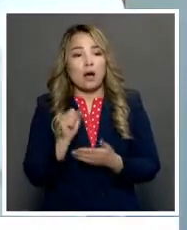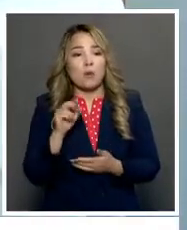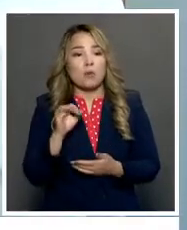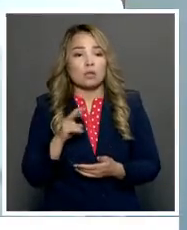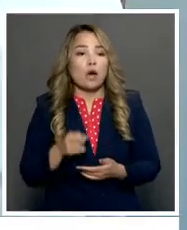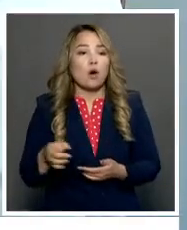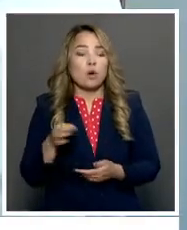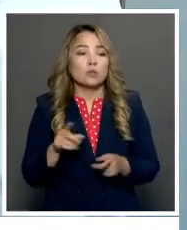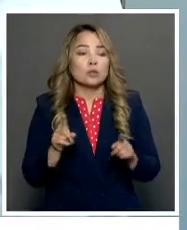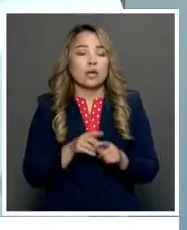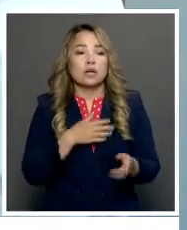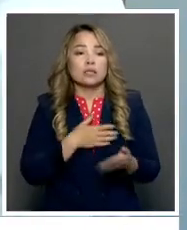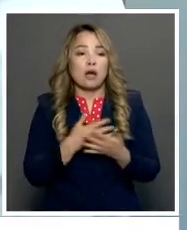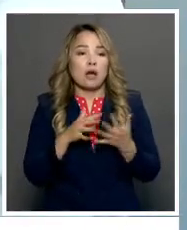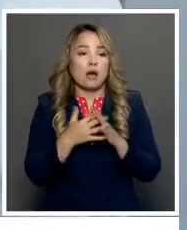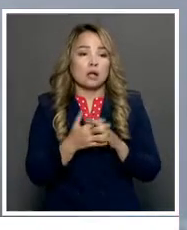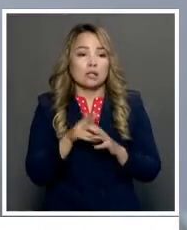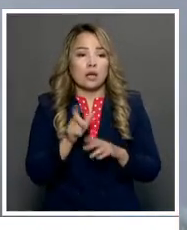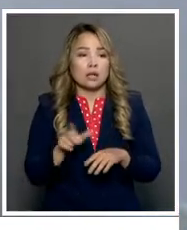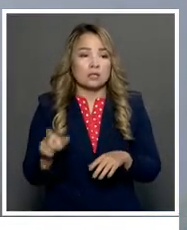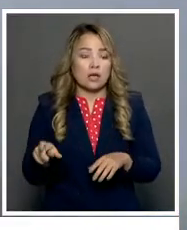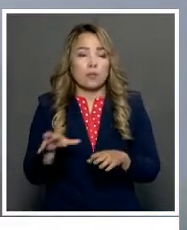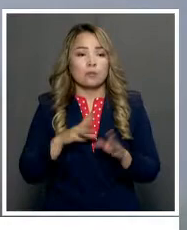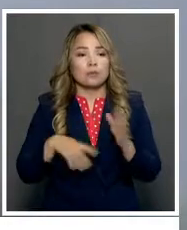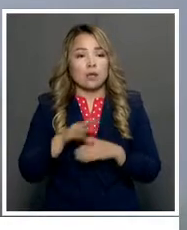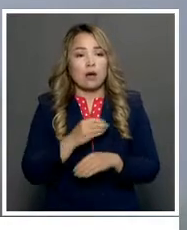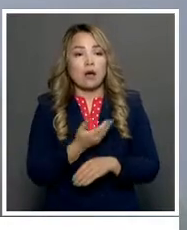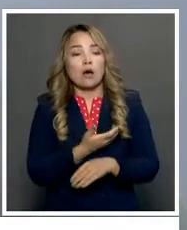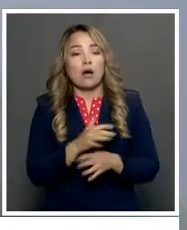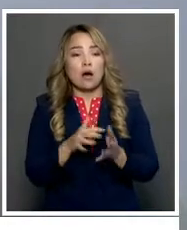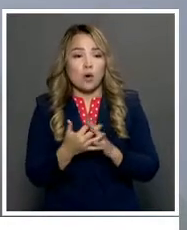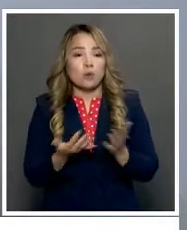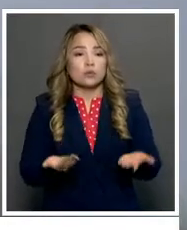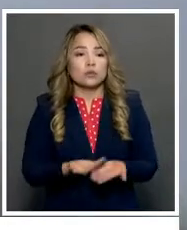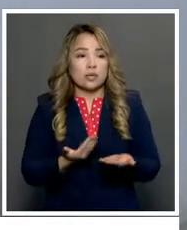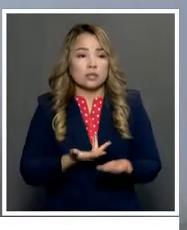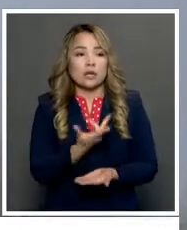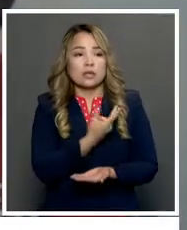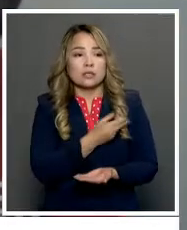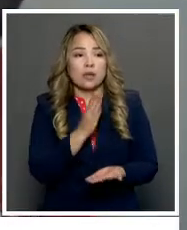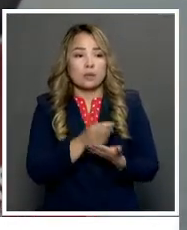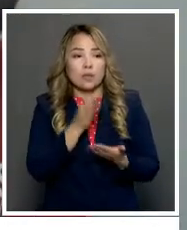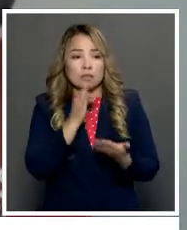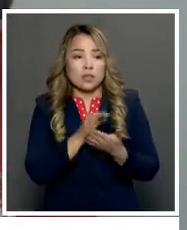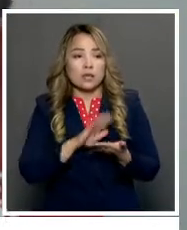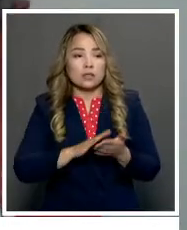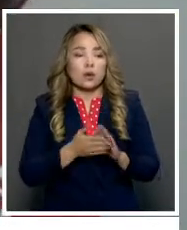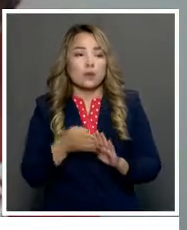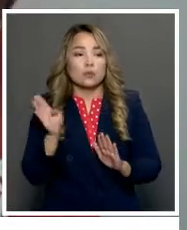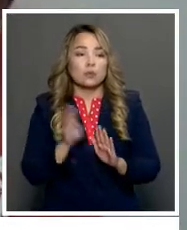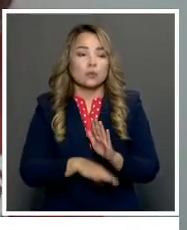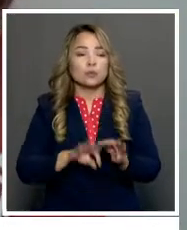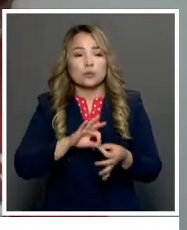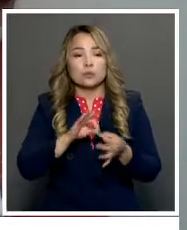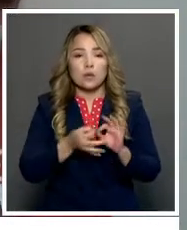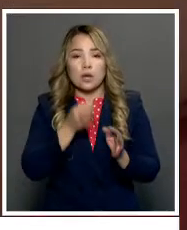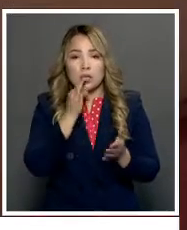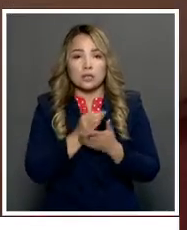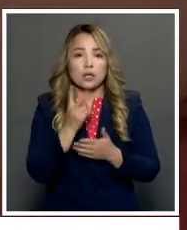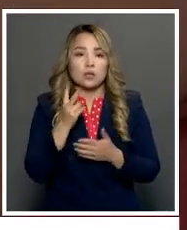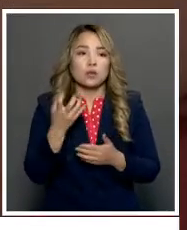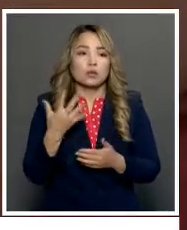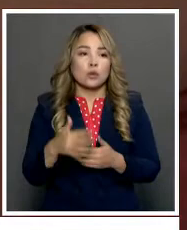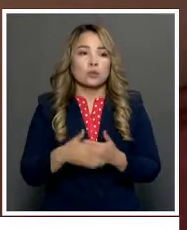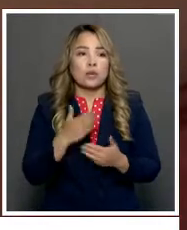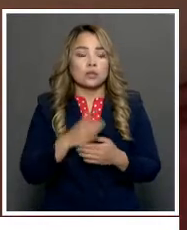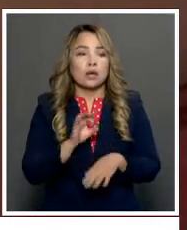облысында ауылдықтар белсенді. Екпе салдырғандардың көбі ауыл аймақта тұратындар. Дегенмен өңірде эпидемиологиялық ахуал қиын, тәулігіне 250-ден астам